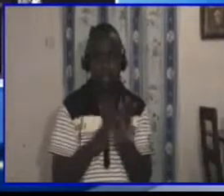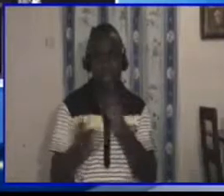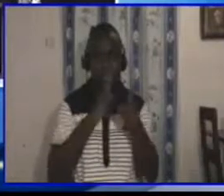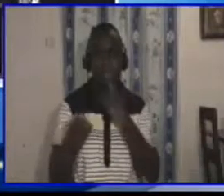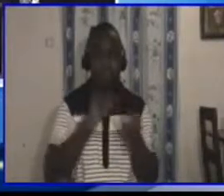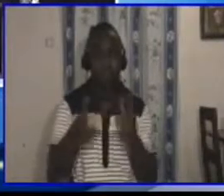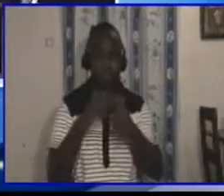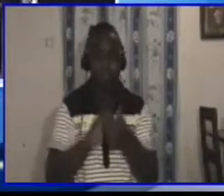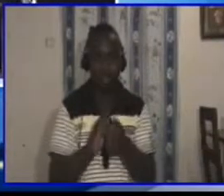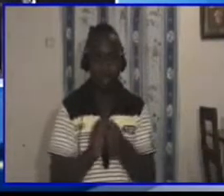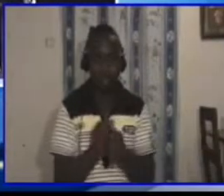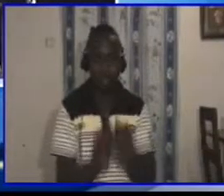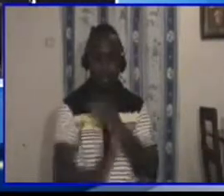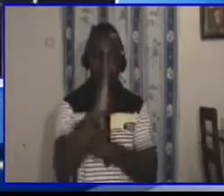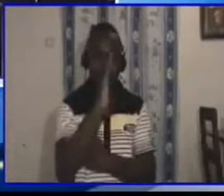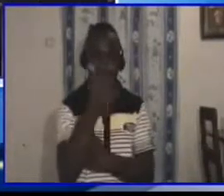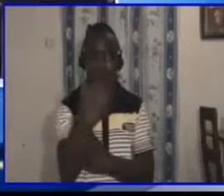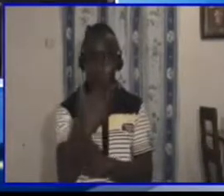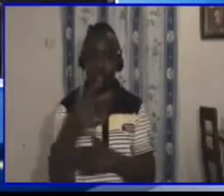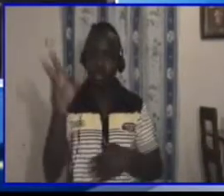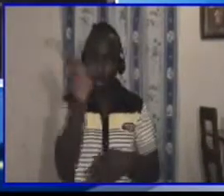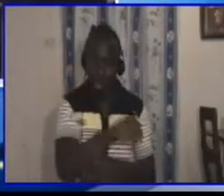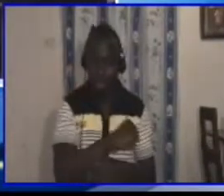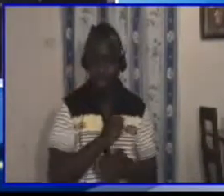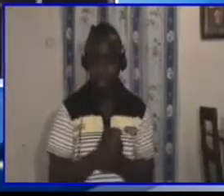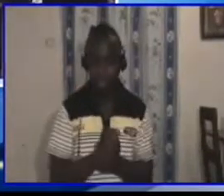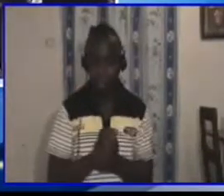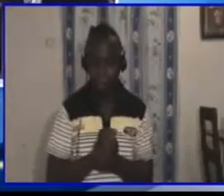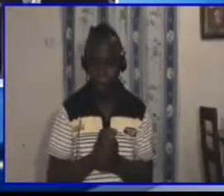nessuna volta in merito a tre persone